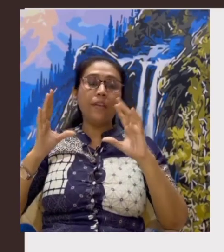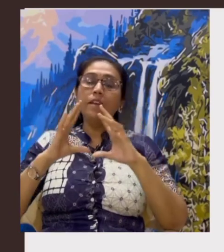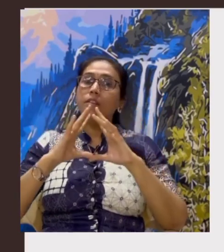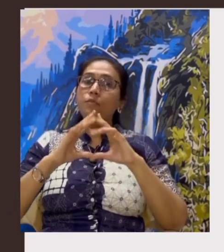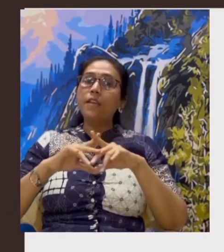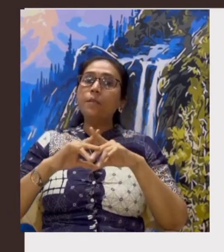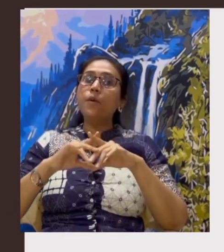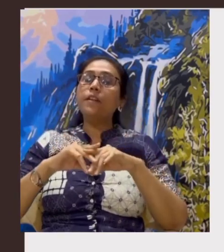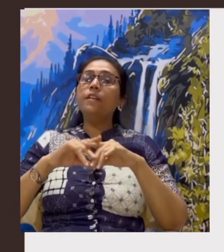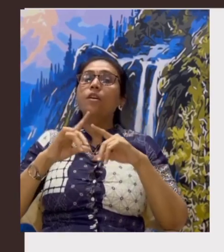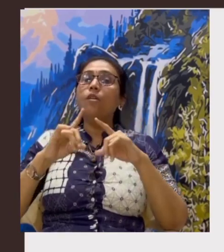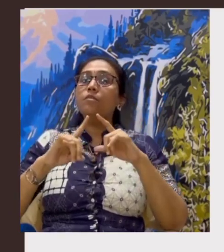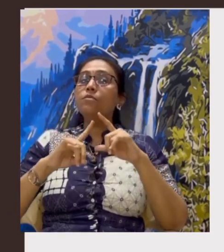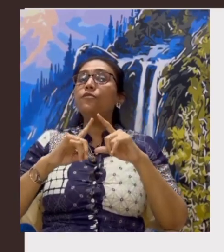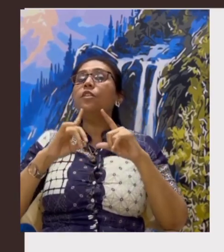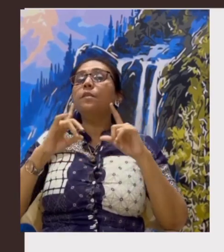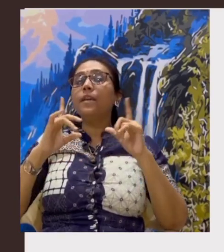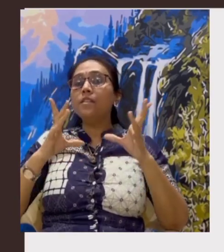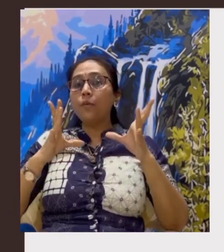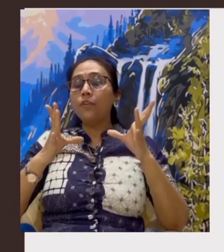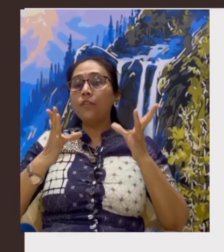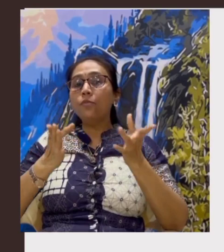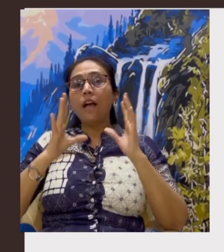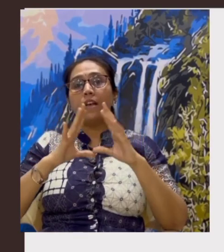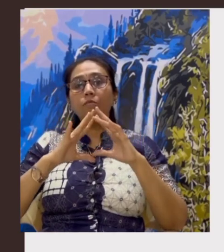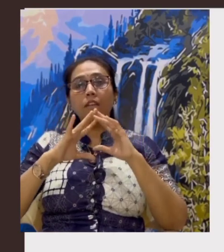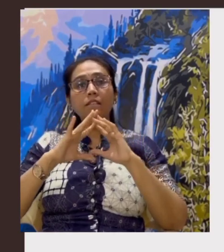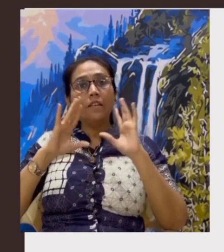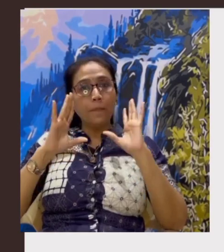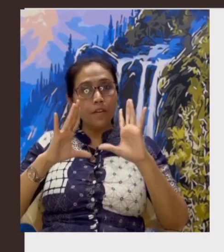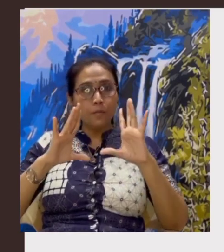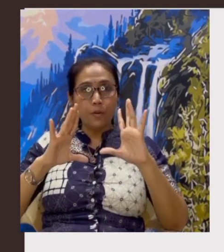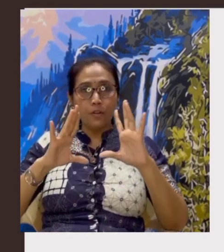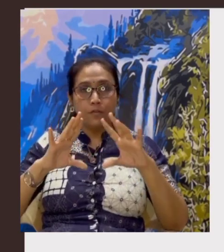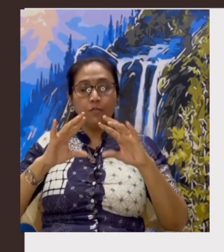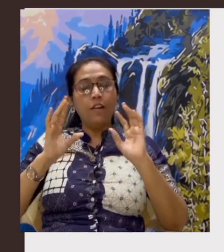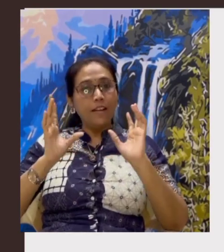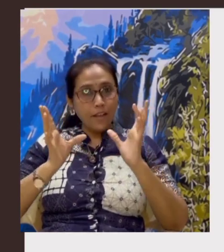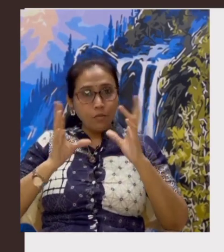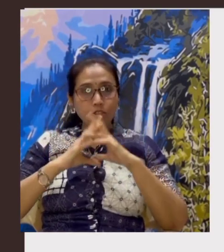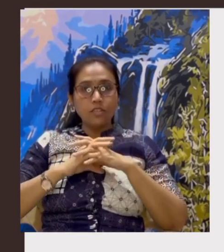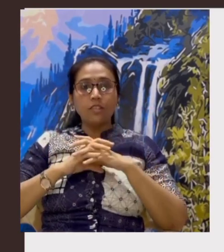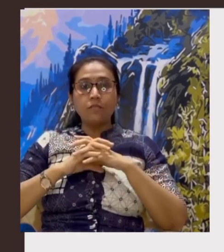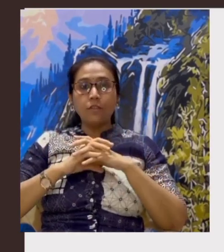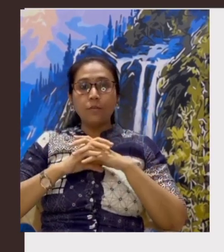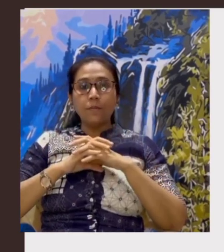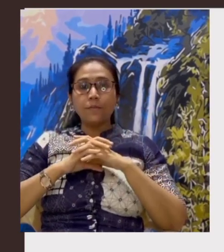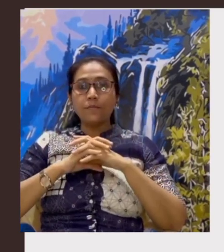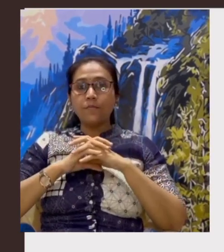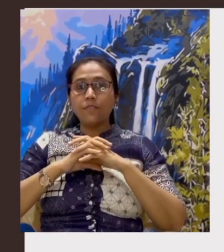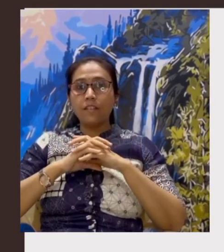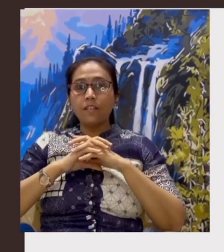टॉपिक इज वेरी इंपॉर्टेंट ऑल्सो फॉर द मेन्स पॉइंट ऑफ व्यू एज वेल एज प्रिलिम्स पॉइंट ऑफ व्यू। थैंक यू वॉचिंग दिस वीडियो।